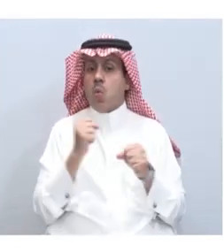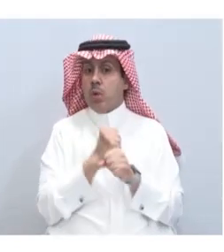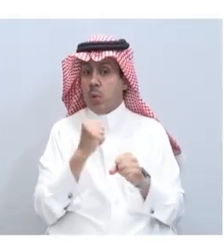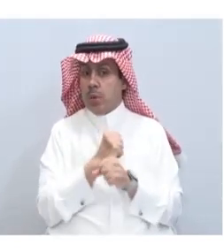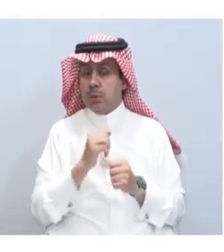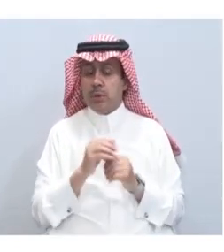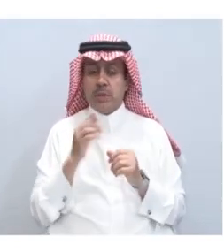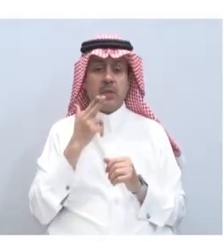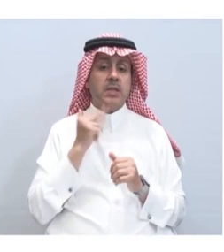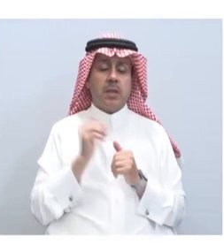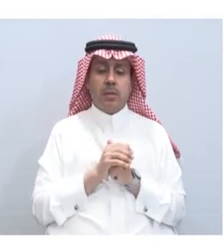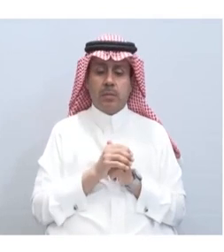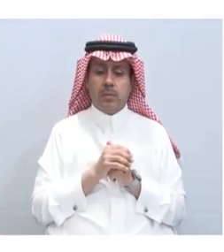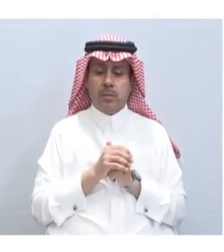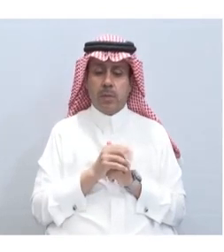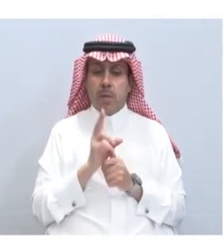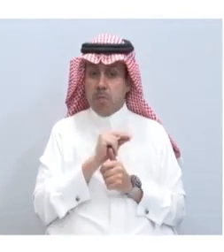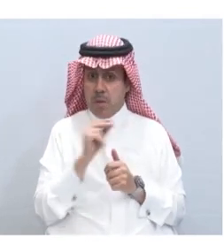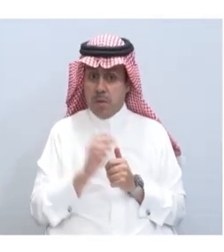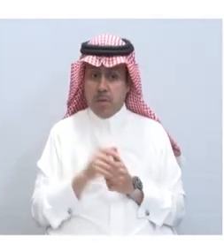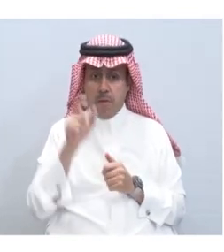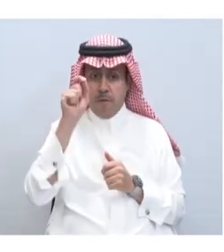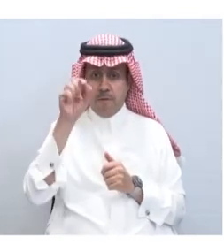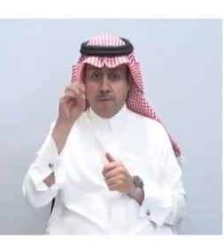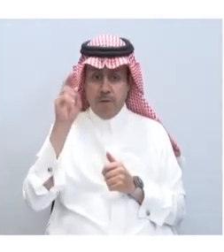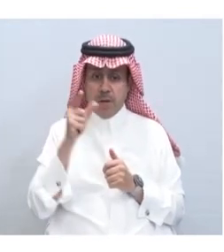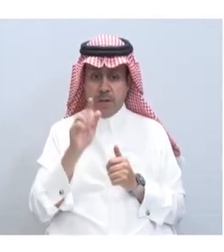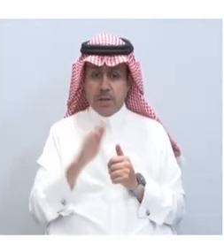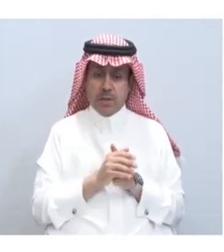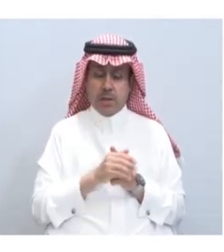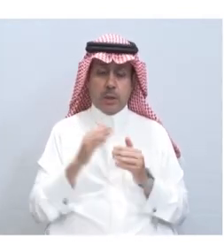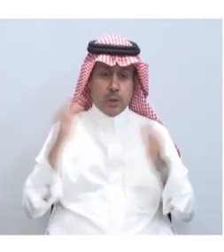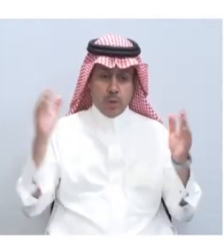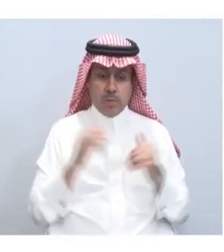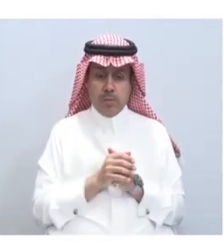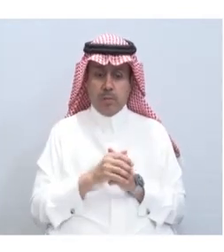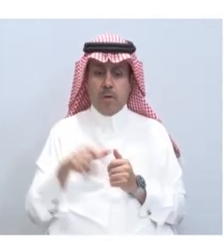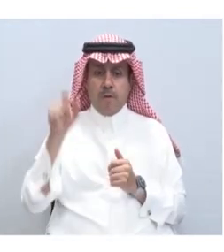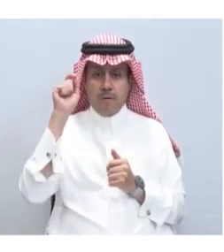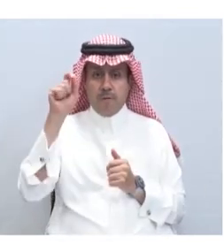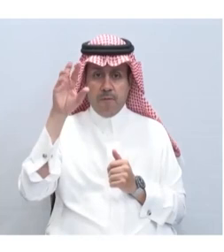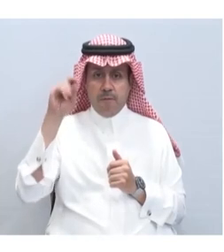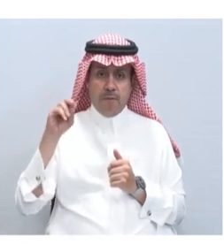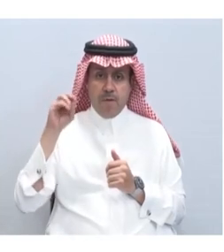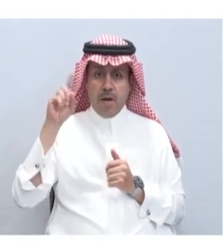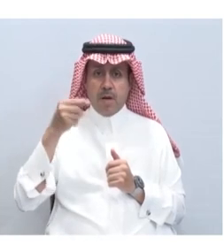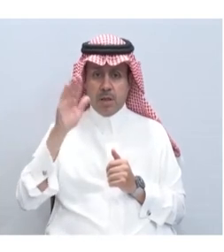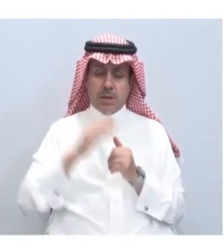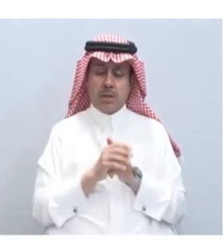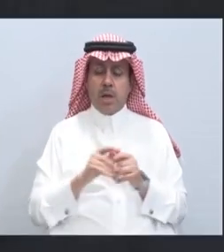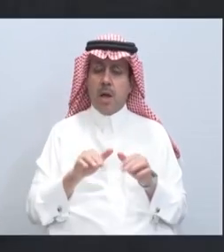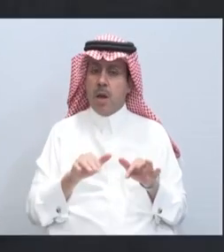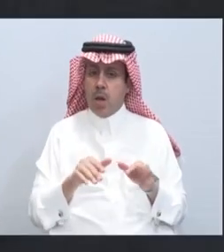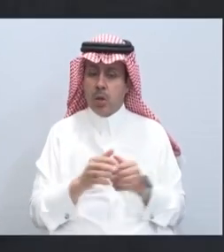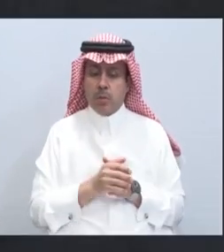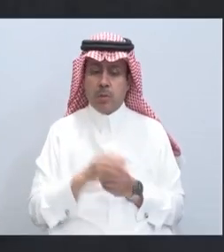الى تحسينها كما في الفارس الباقيه التي تطورت الى الفهرس الكترونيه تحدثنا سابقا